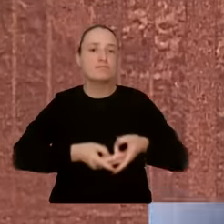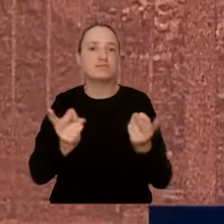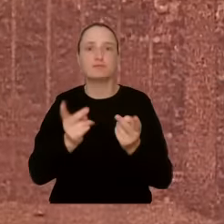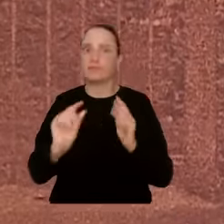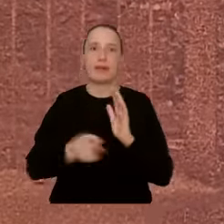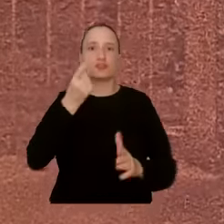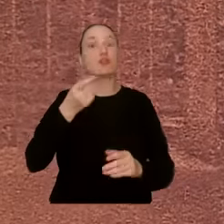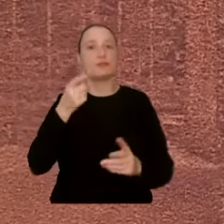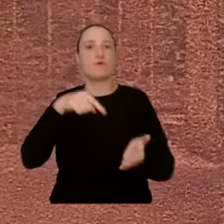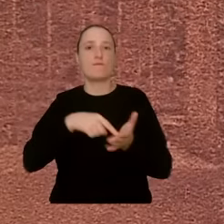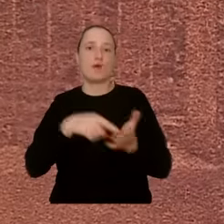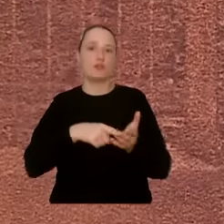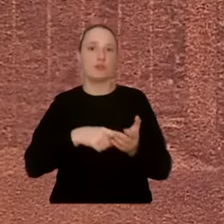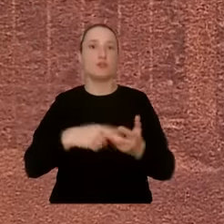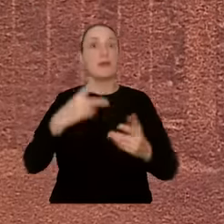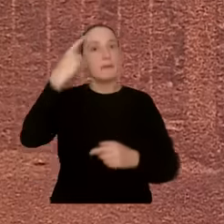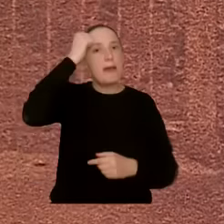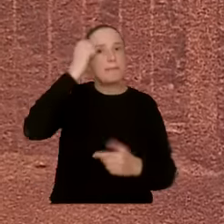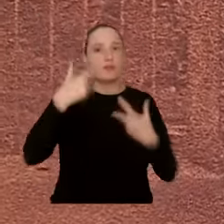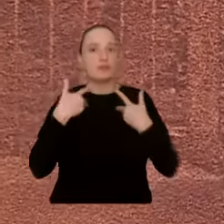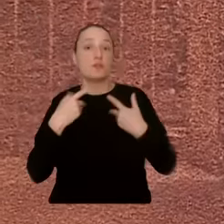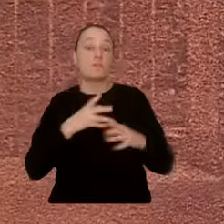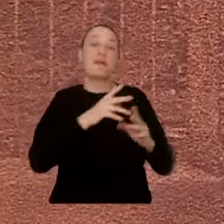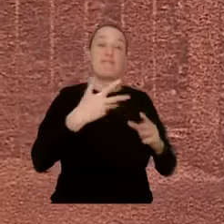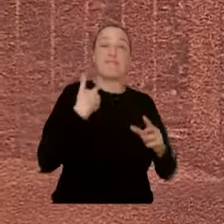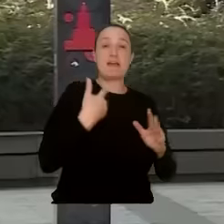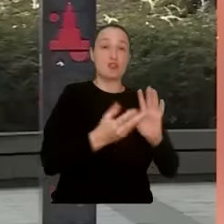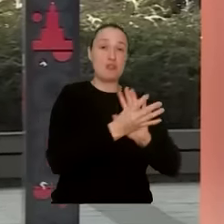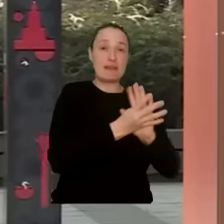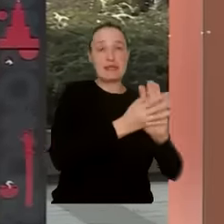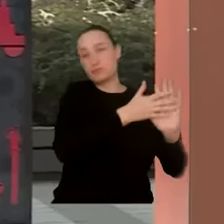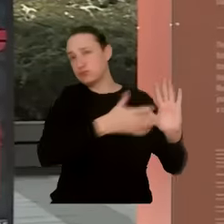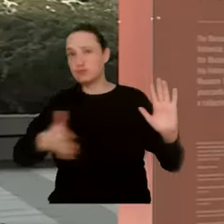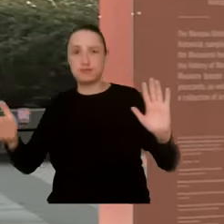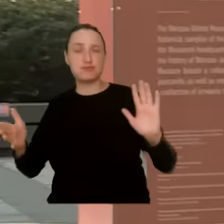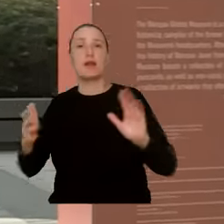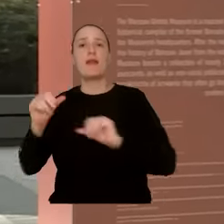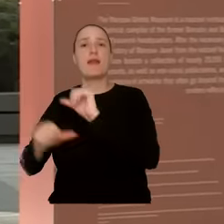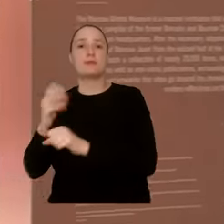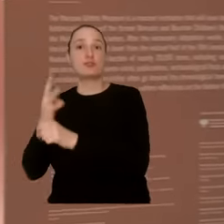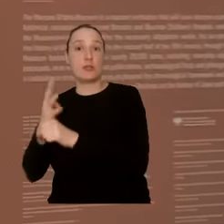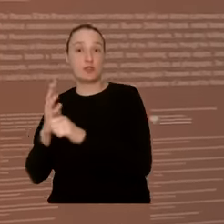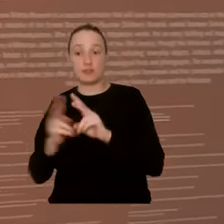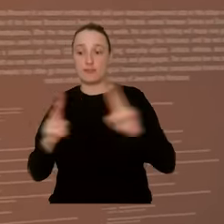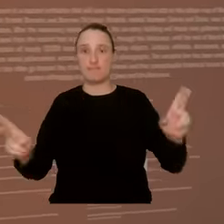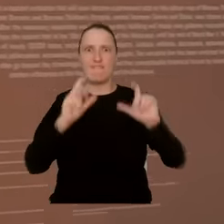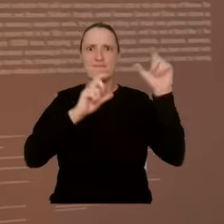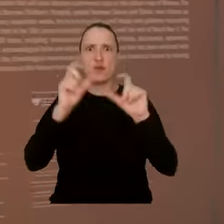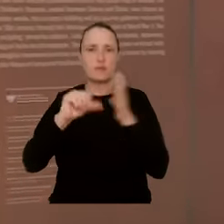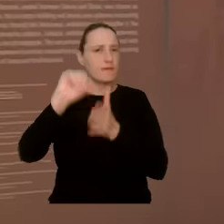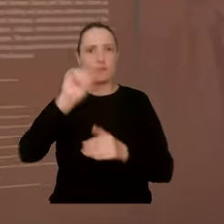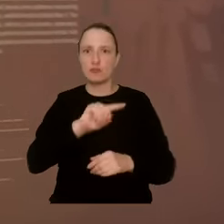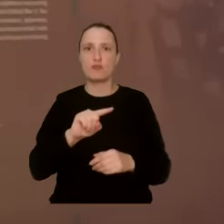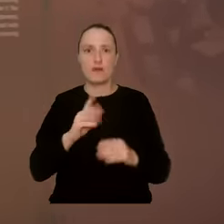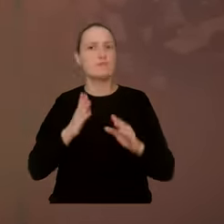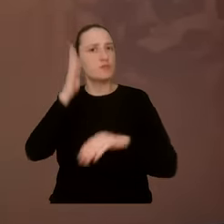poświęconej ludności żydowskiej zamieszkującej stolicę od XIX wieku do lat 40. Ekspozycja prezentuje unikatowe fotografie, które w przyszłości